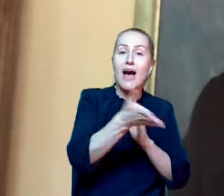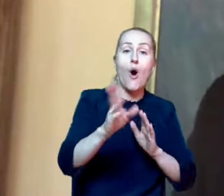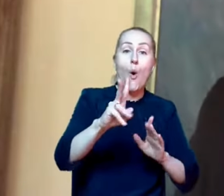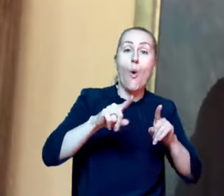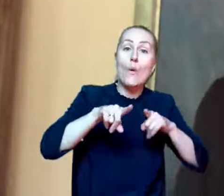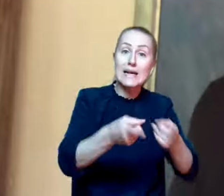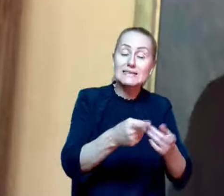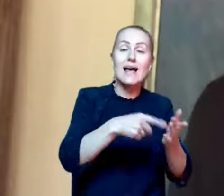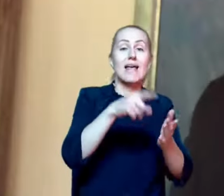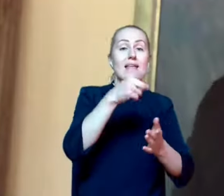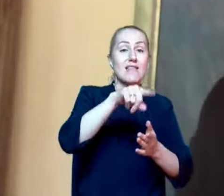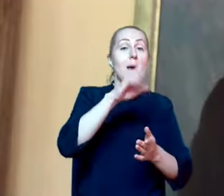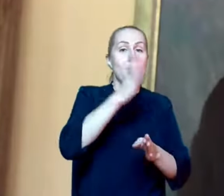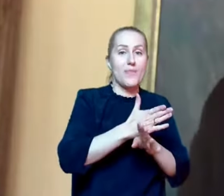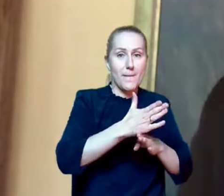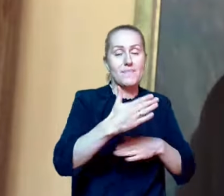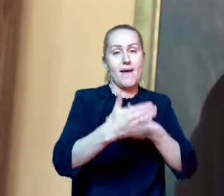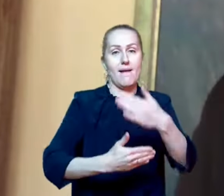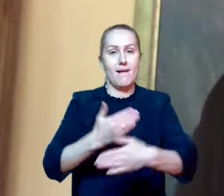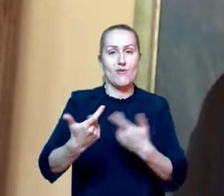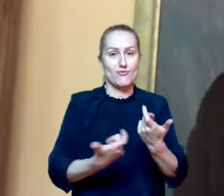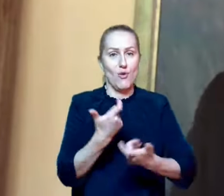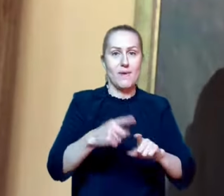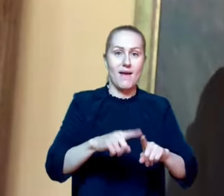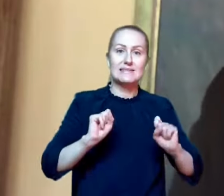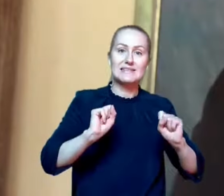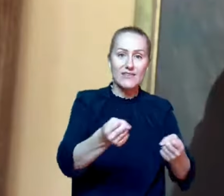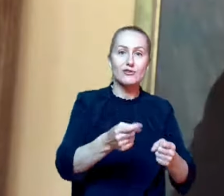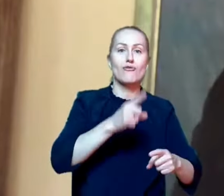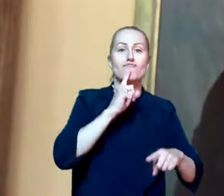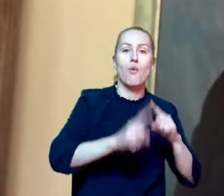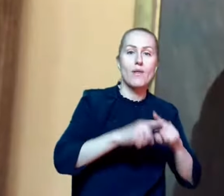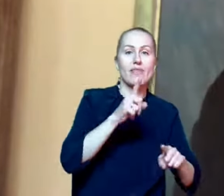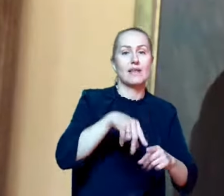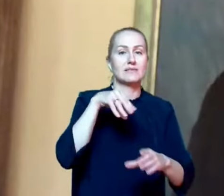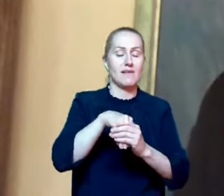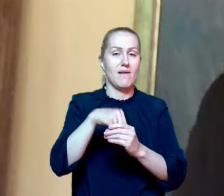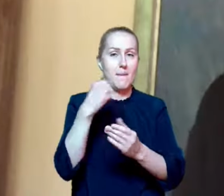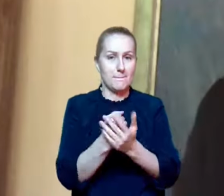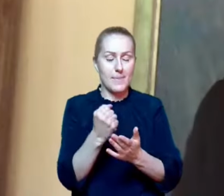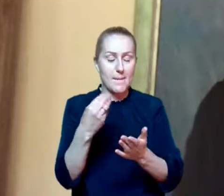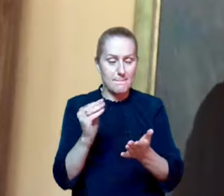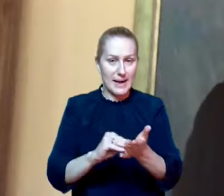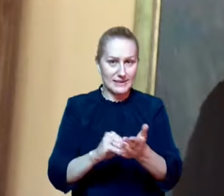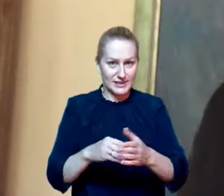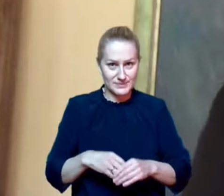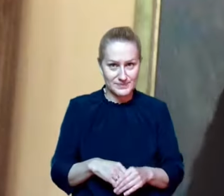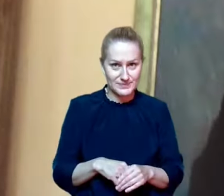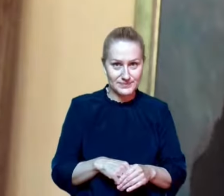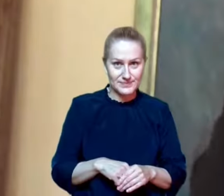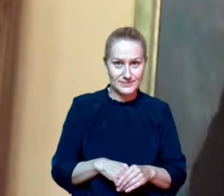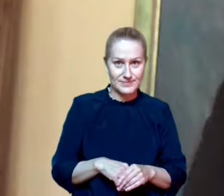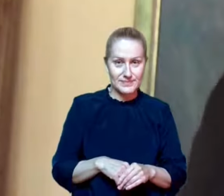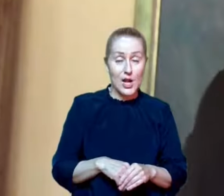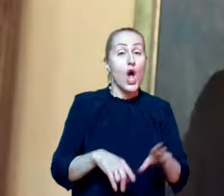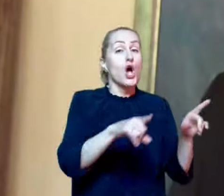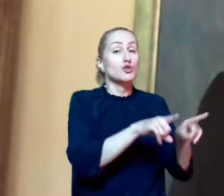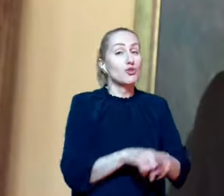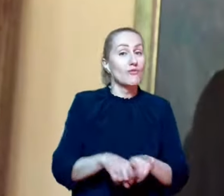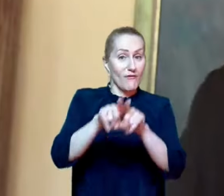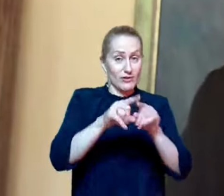zaangażowane są we wdrażanie konkretnych polityk i praktyk. Zrównoważony rozwój